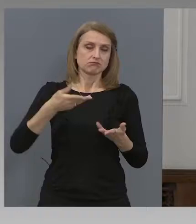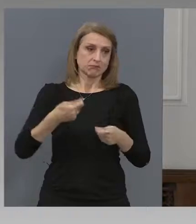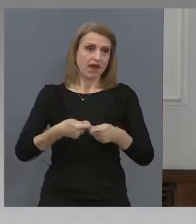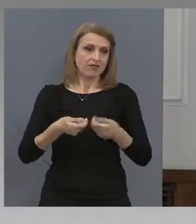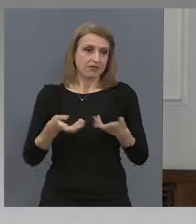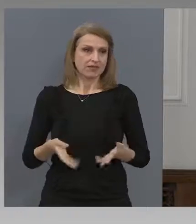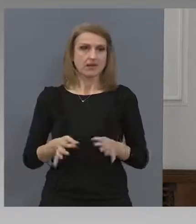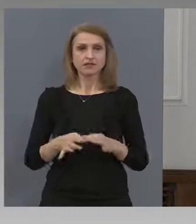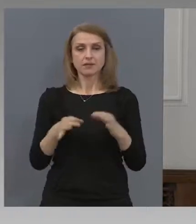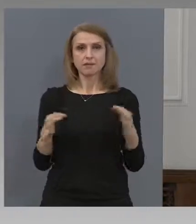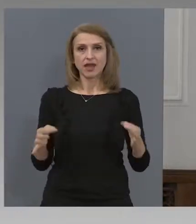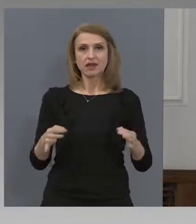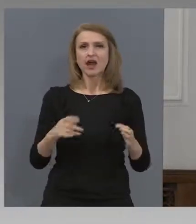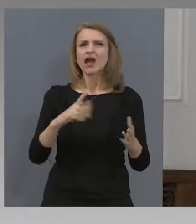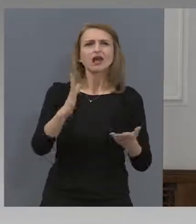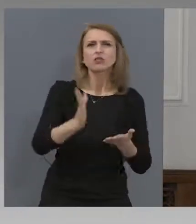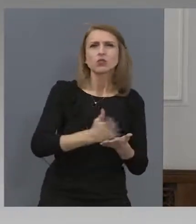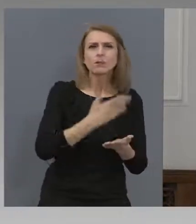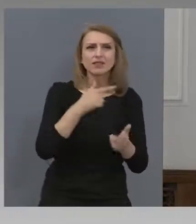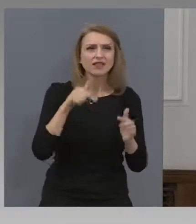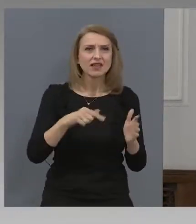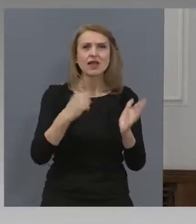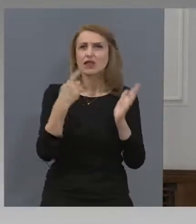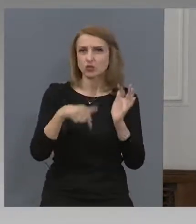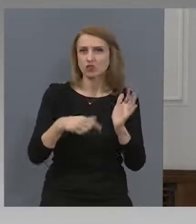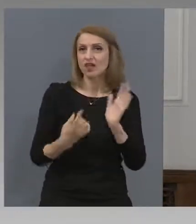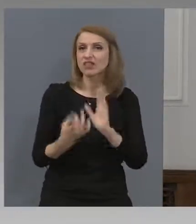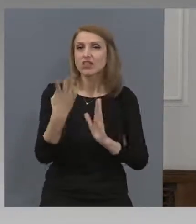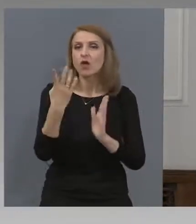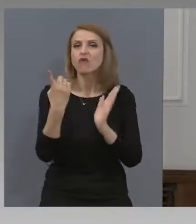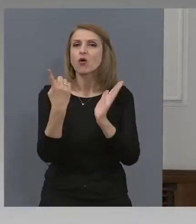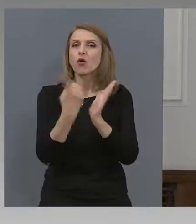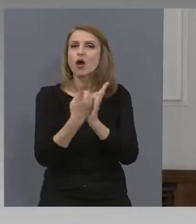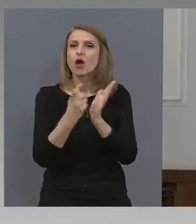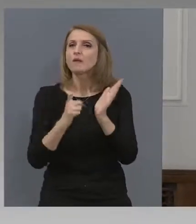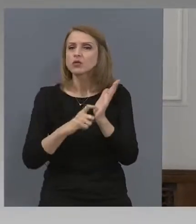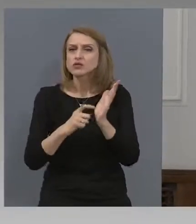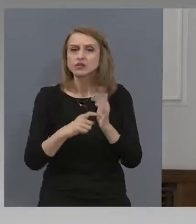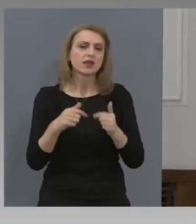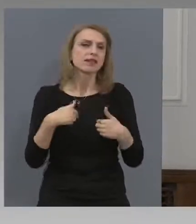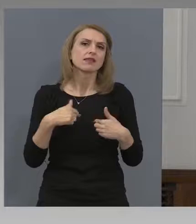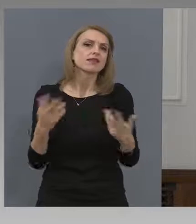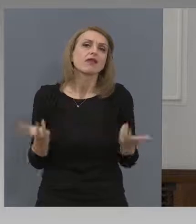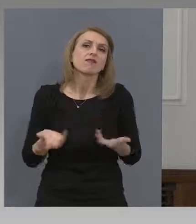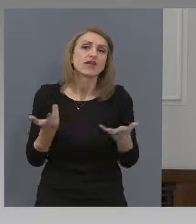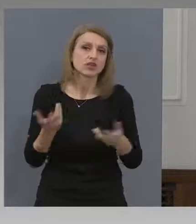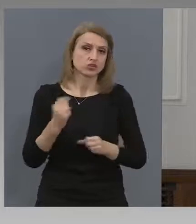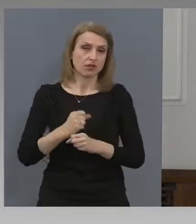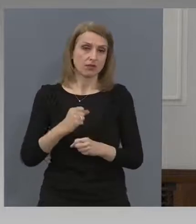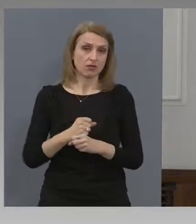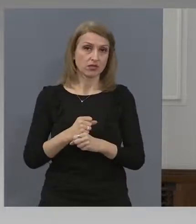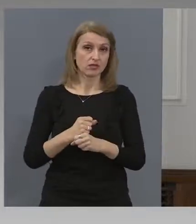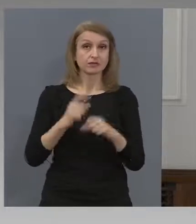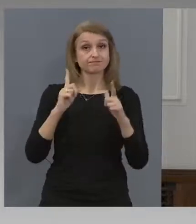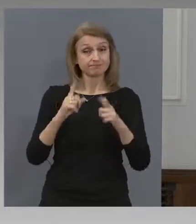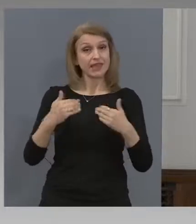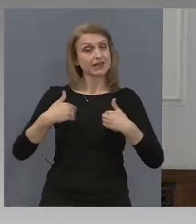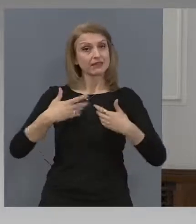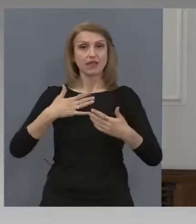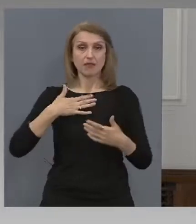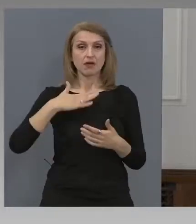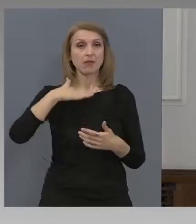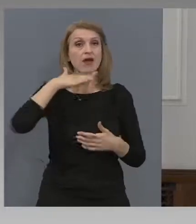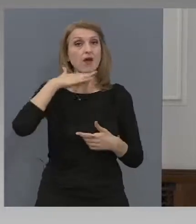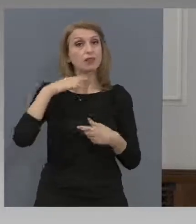когато изтече постановлението, за нас няма значение. Ние продължаваме да работим. В тази връзка, понеже вече имаме опит с Министерството